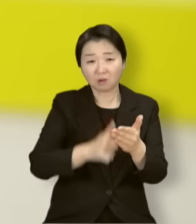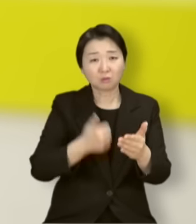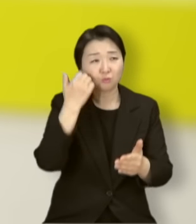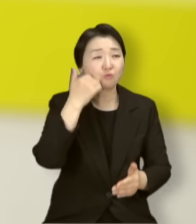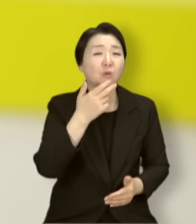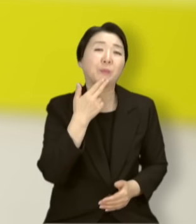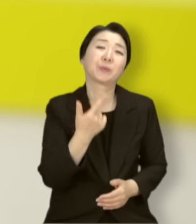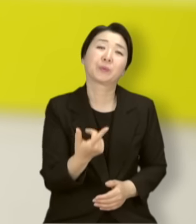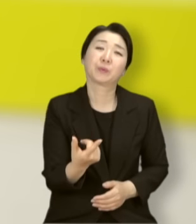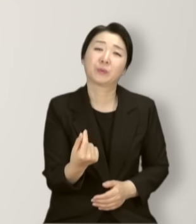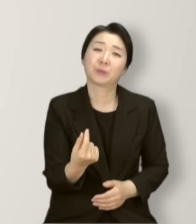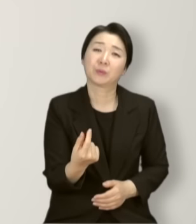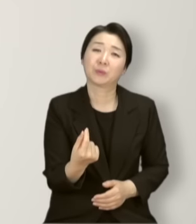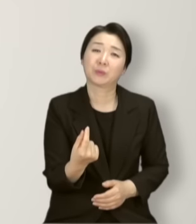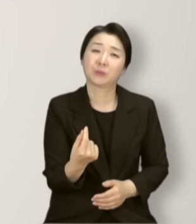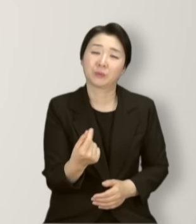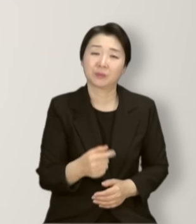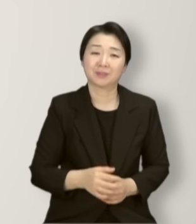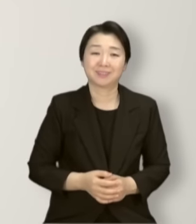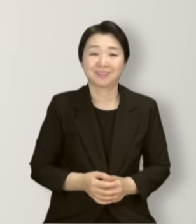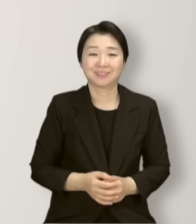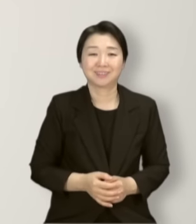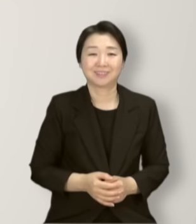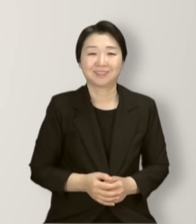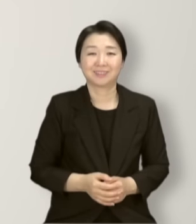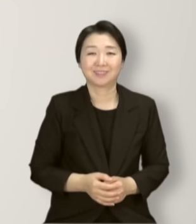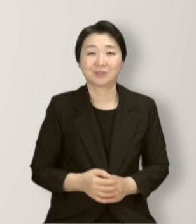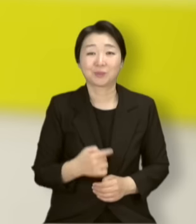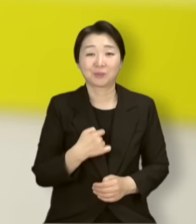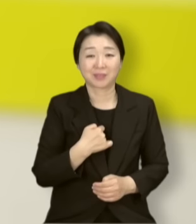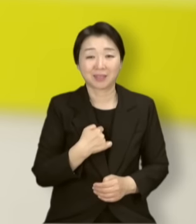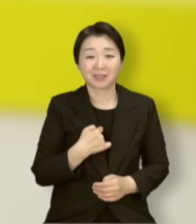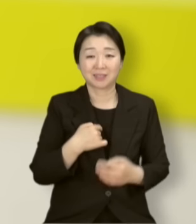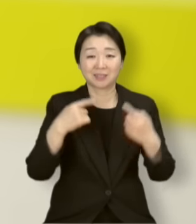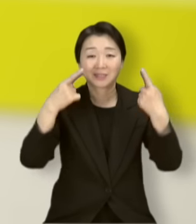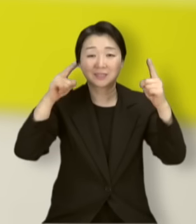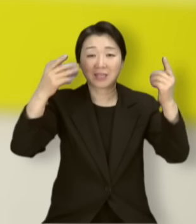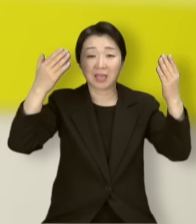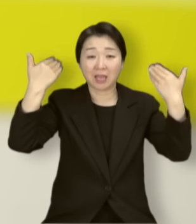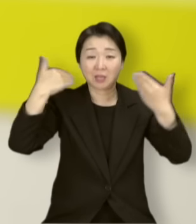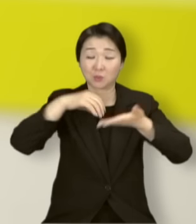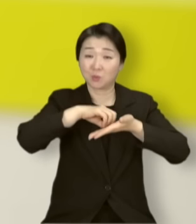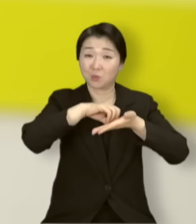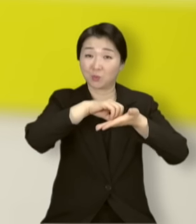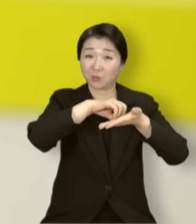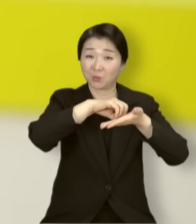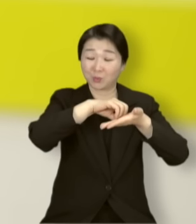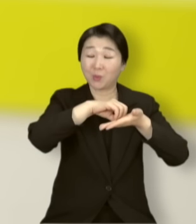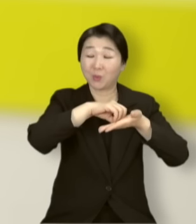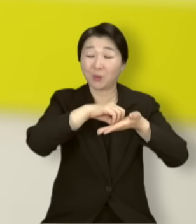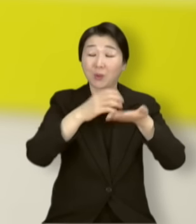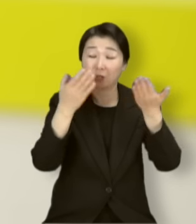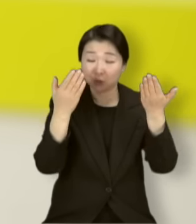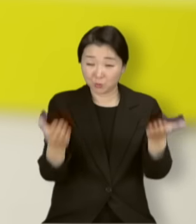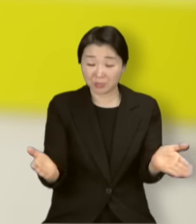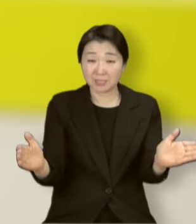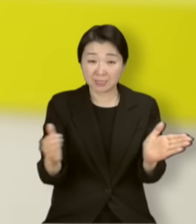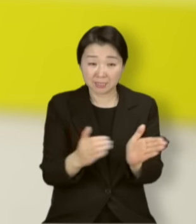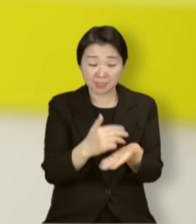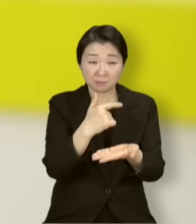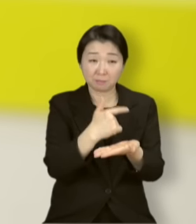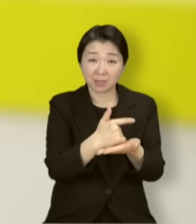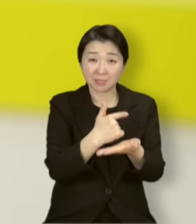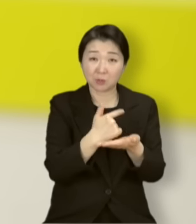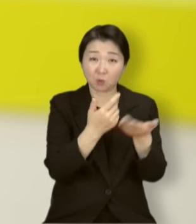하나도 없어요. 오. 그리고 또 제가 대학에 이제 휴직이 끝나서 네. 박사